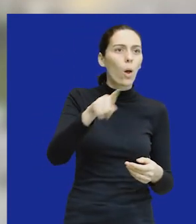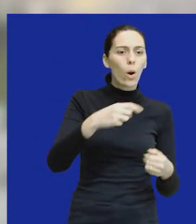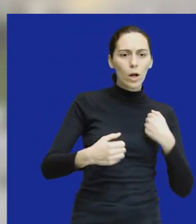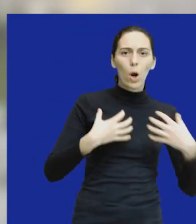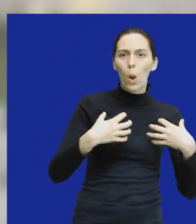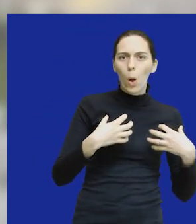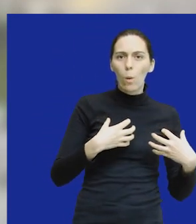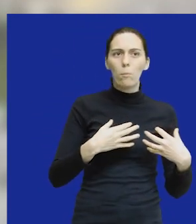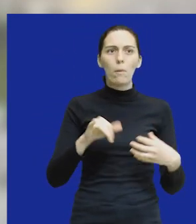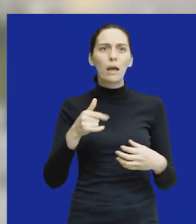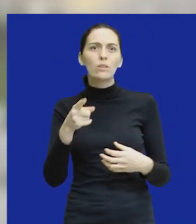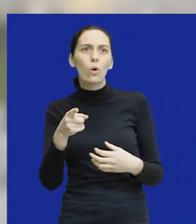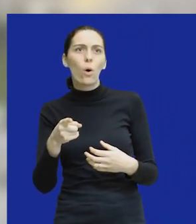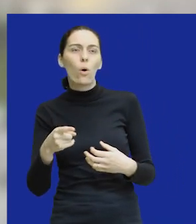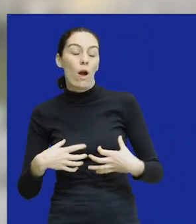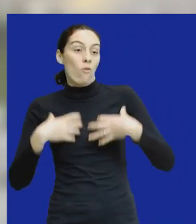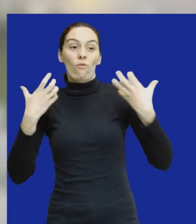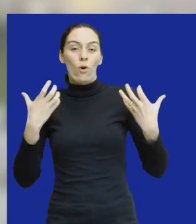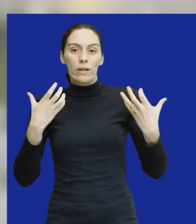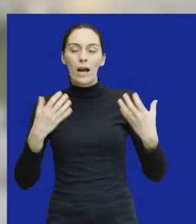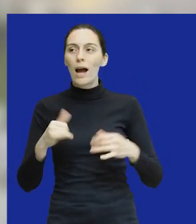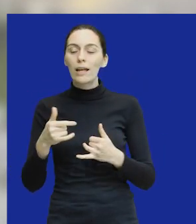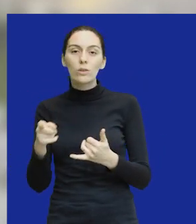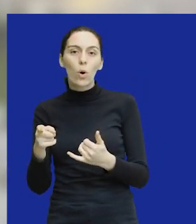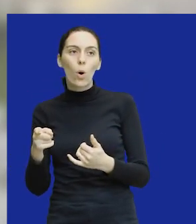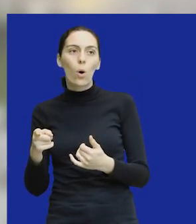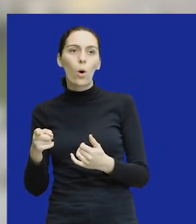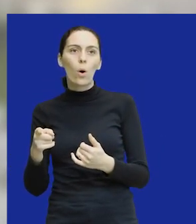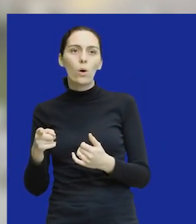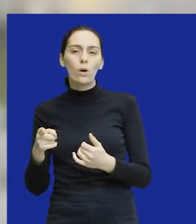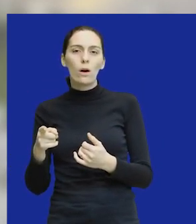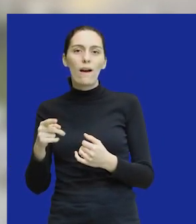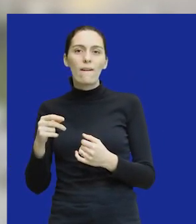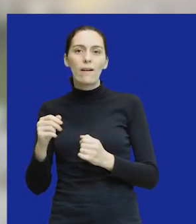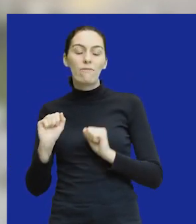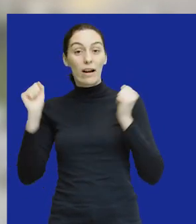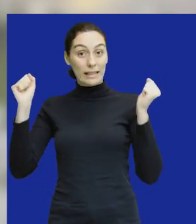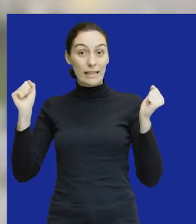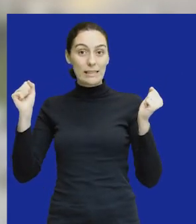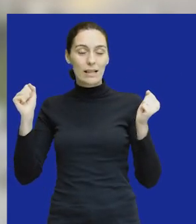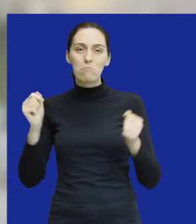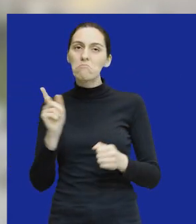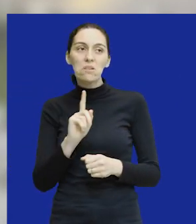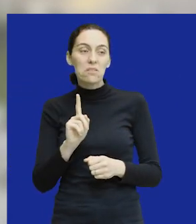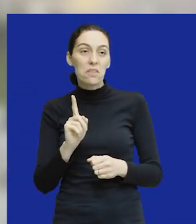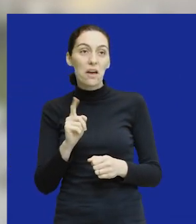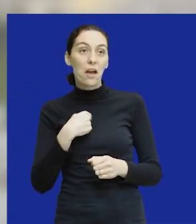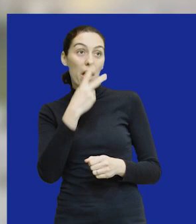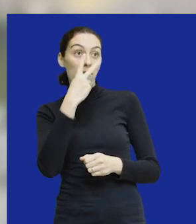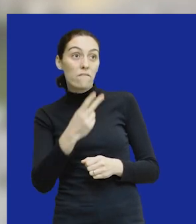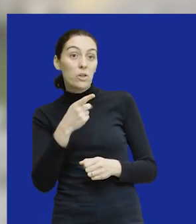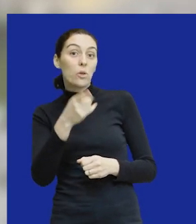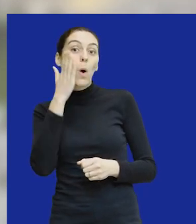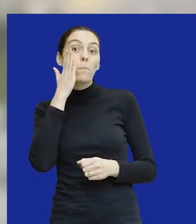to neka euforija, je li to fanatizam. Međutim, vidiš da je to jednostavno milost Božja. Svi su tamo